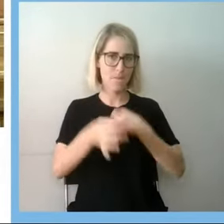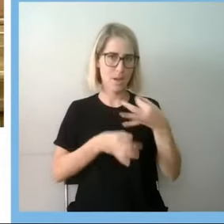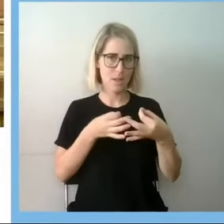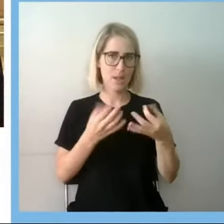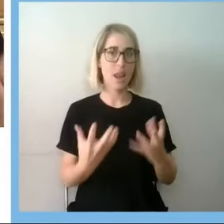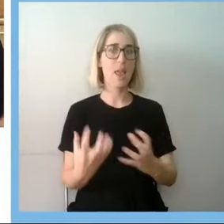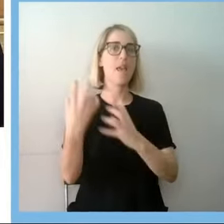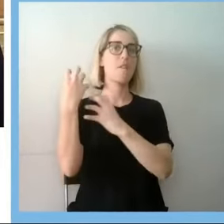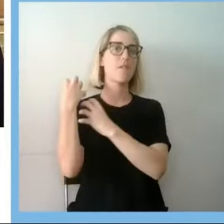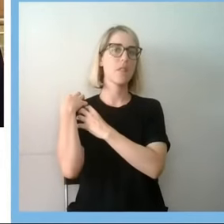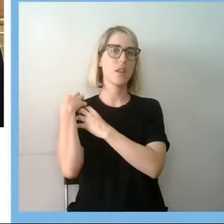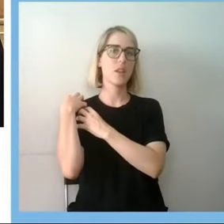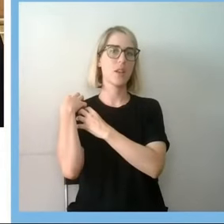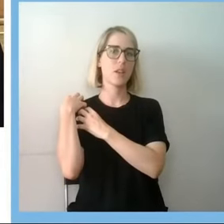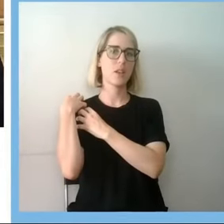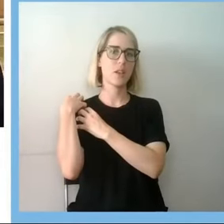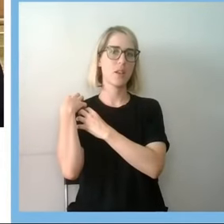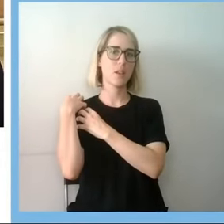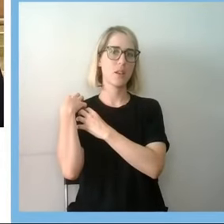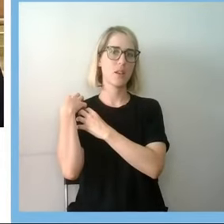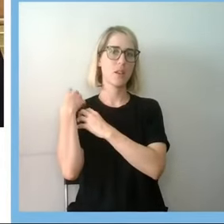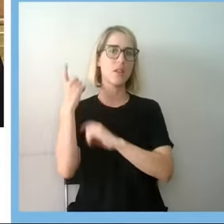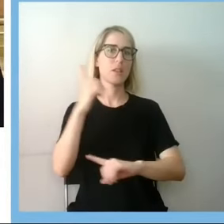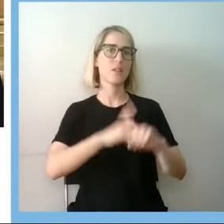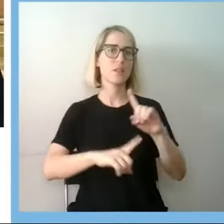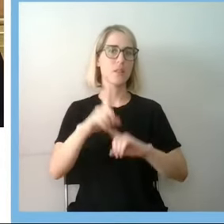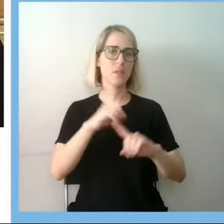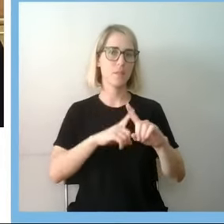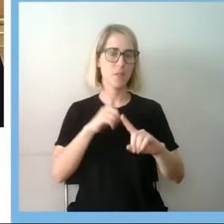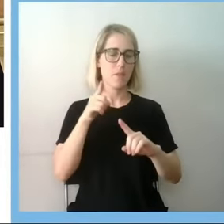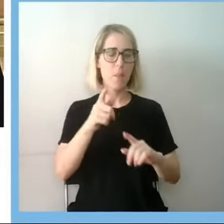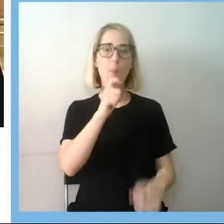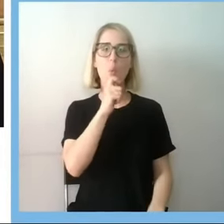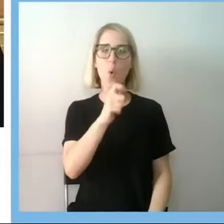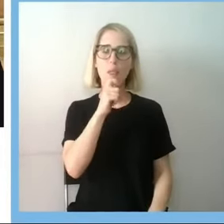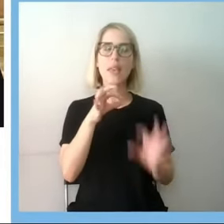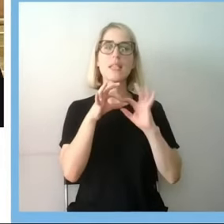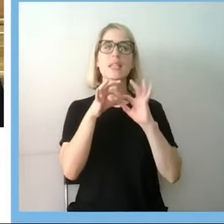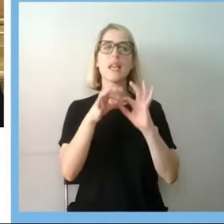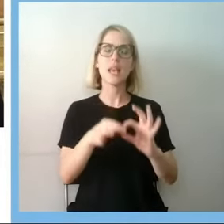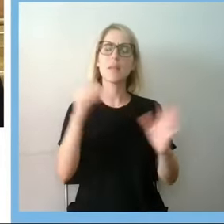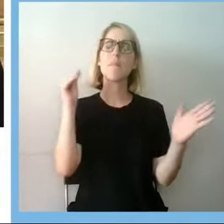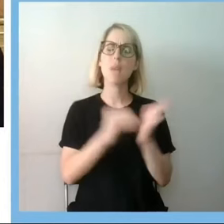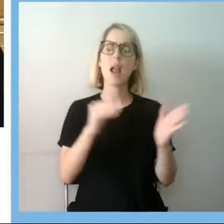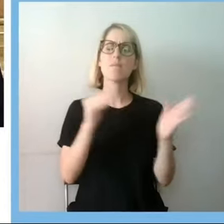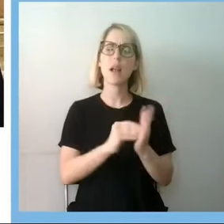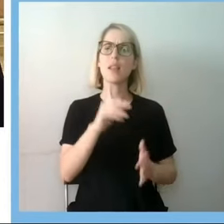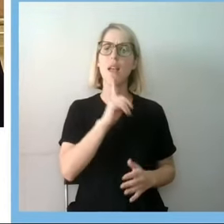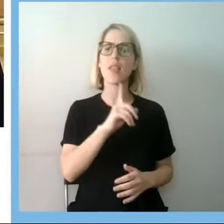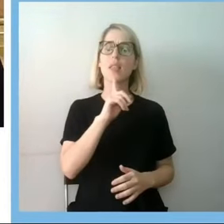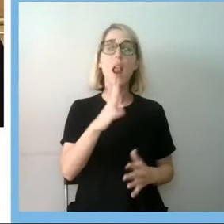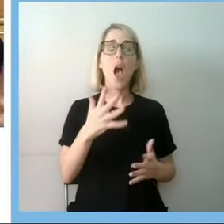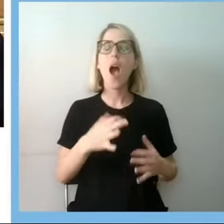ευθύνη δεν είναι στο μικροκλίμα. Η ευθύνη είναι σε μια πολιτική που συνεχίζεται να υλοποιείται και δεν προτάσει τις